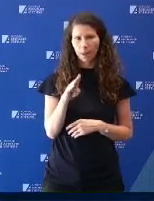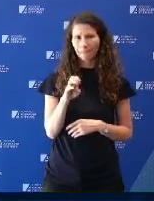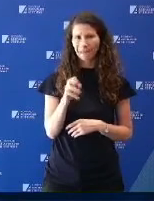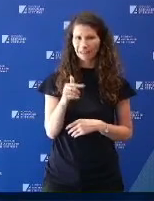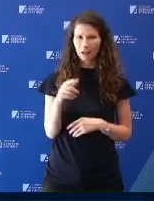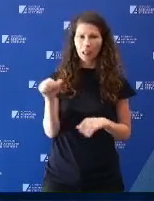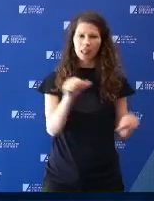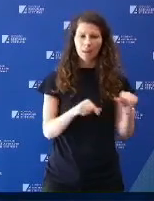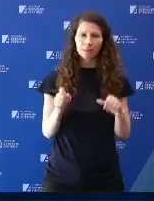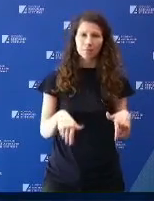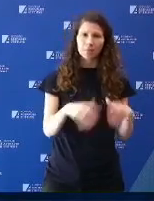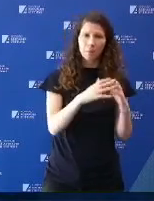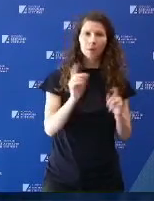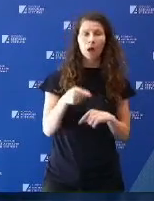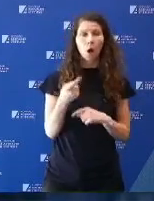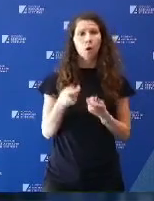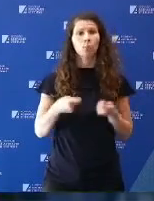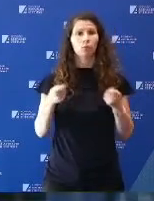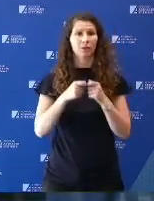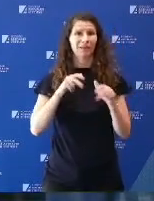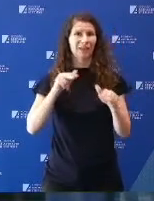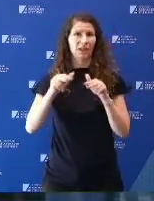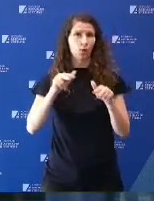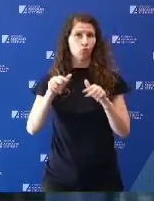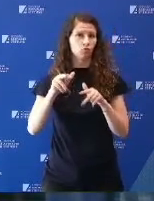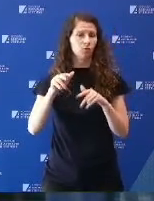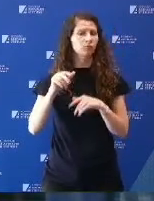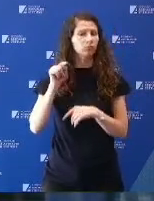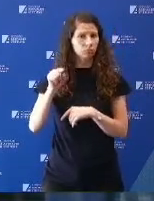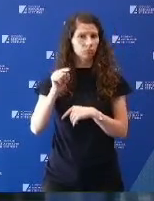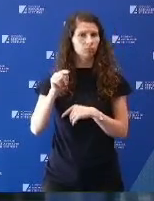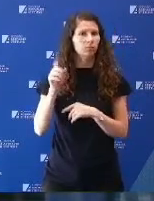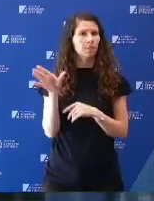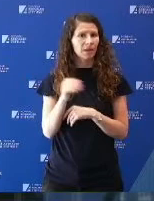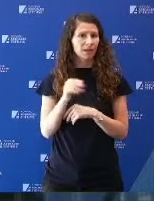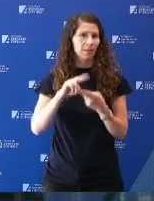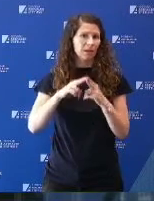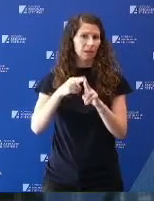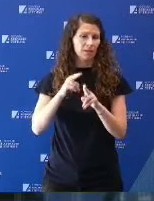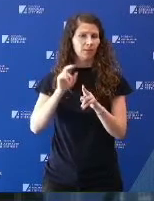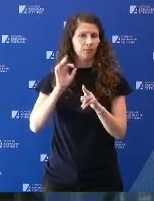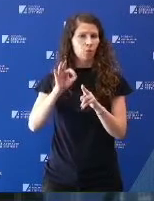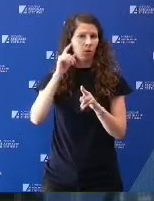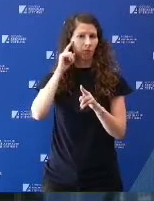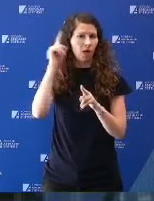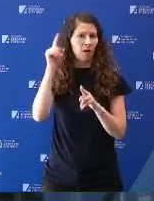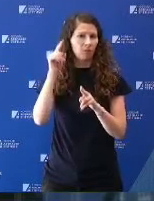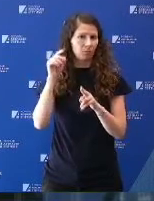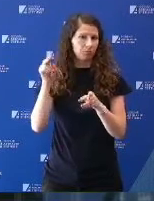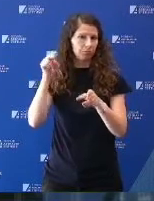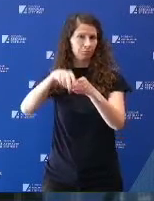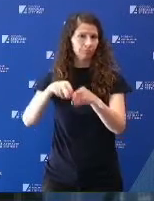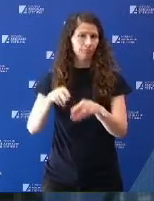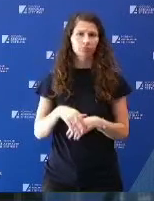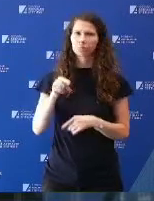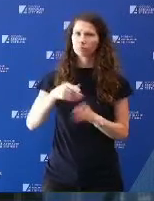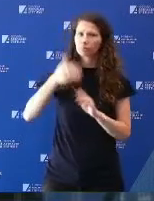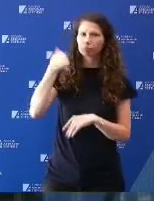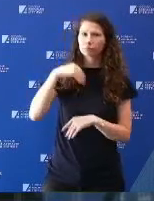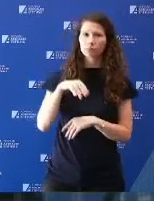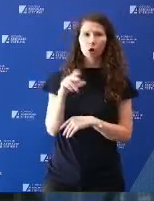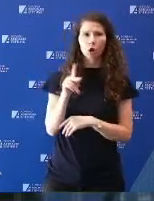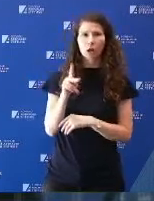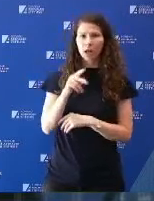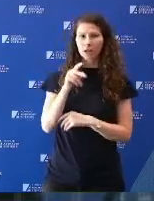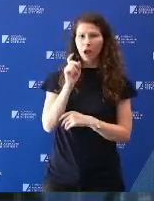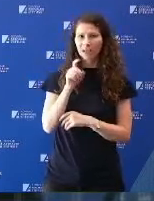der Bundesregierung. Ich freue mich, dass Sie da sind, Frau Kaiser. Sie waren ja schon mal mit einer Delegationsreise der Konrad-Adenauer-Stiftung